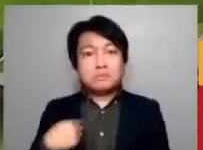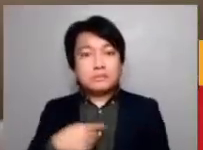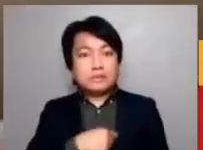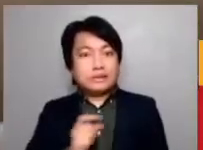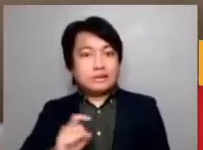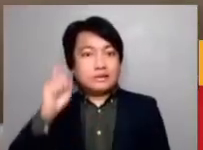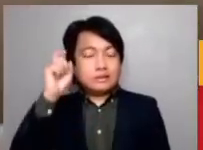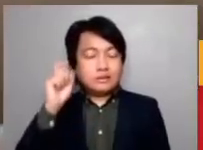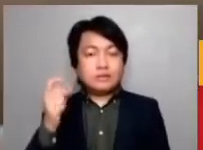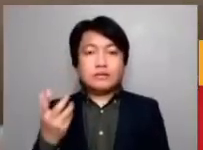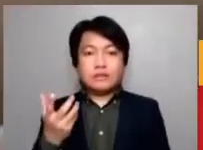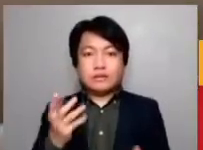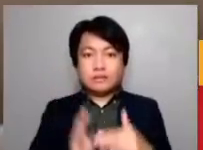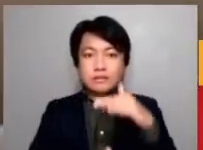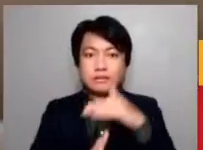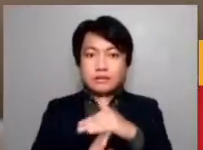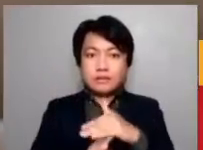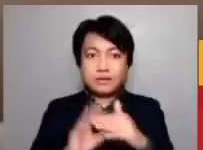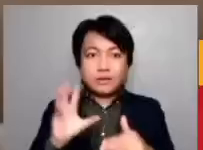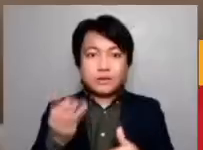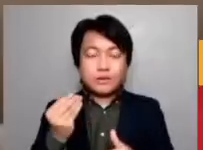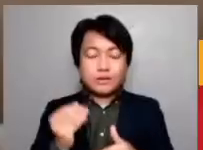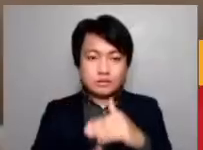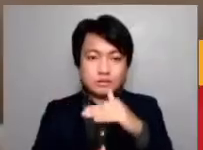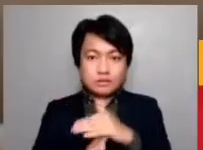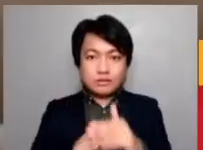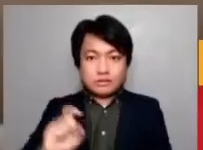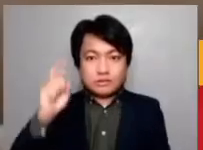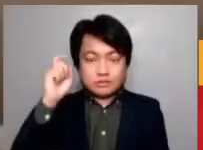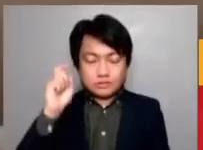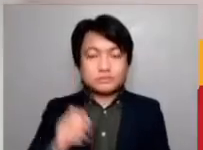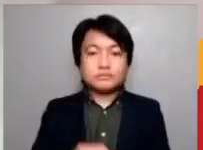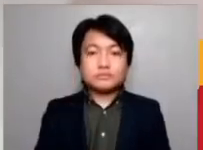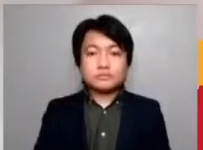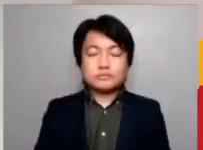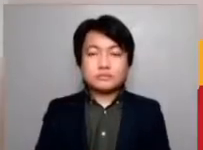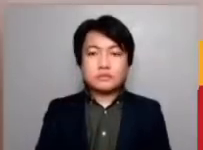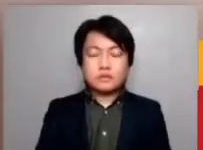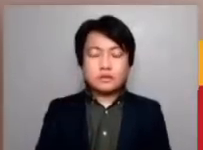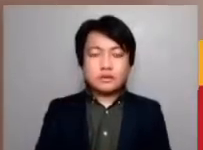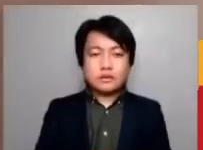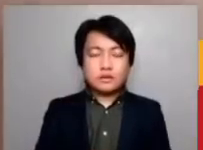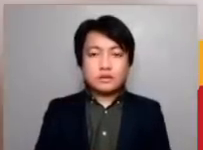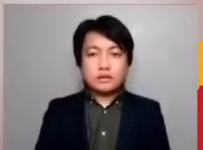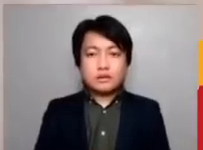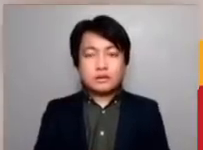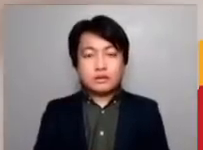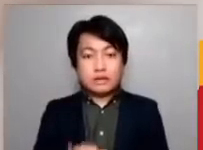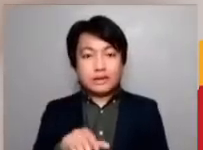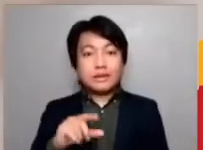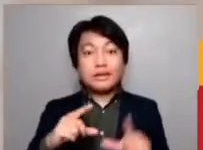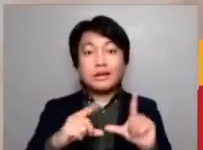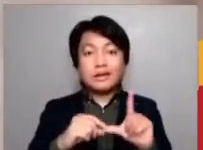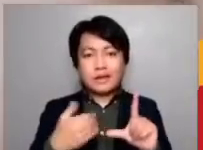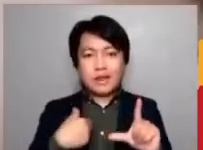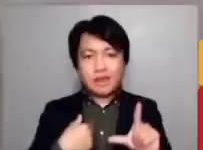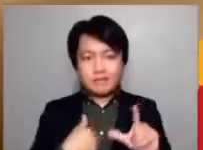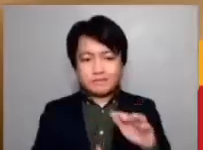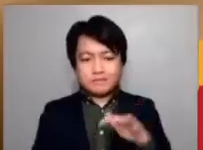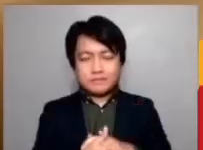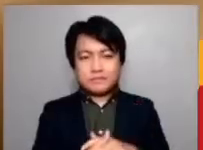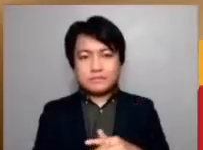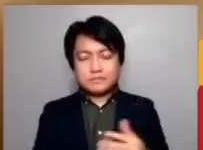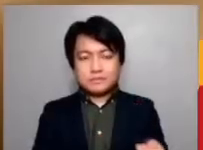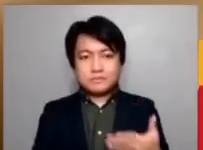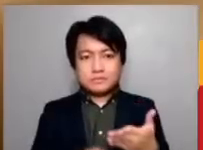naman, July, di kinukuha natin. Yun pala, pag-click mo yung link, yun ay